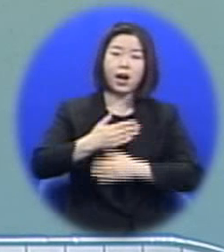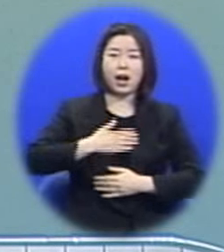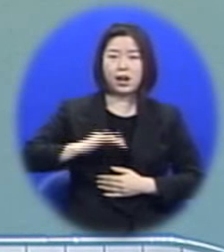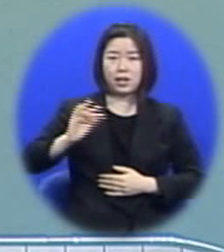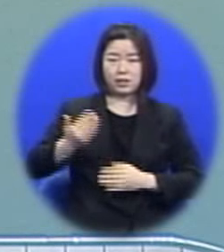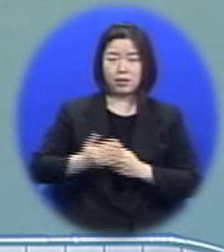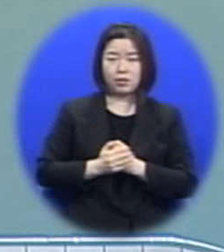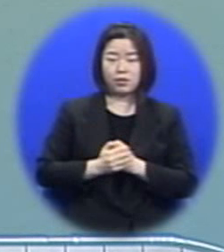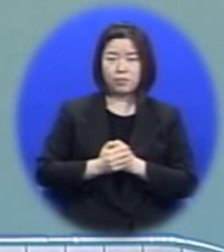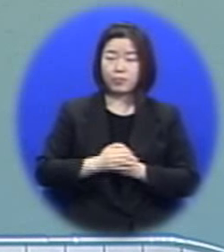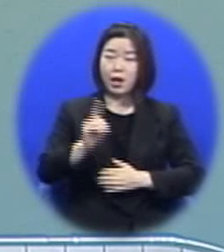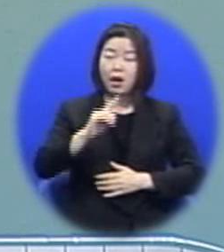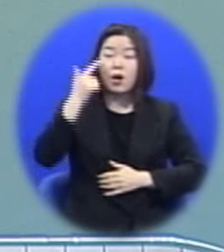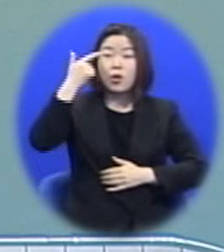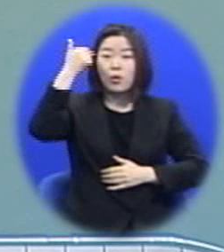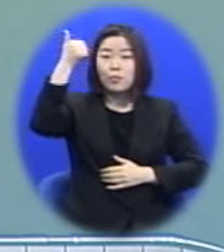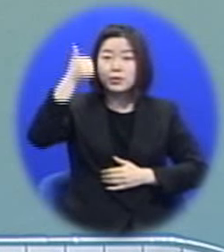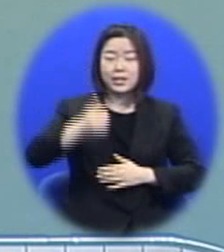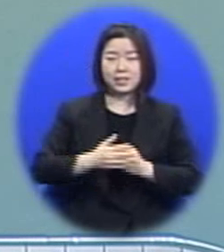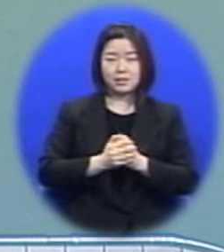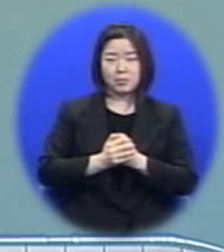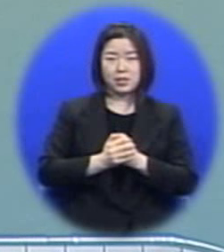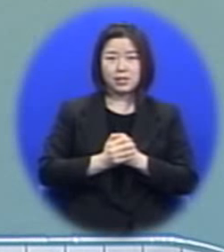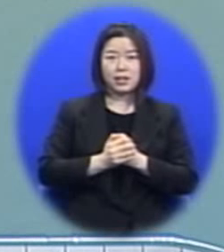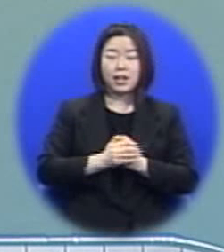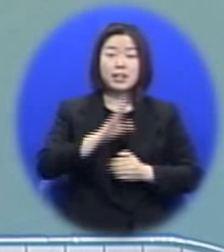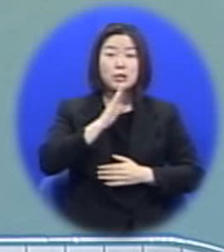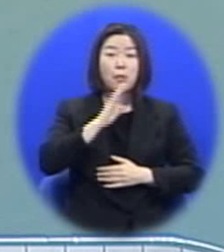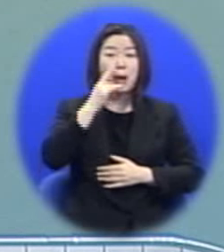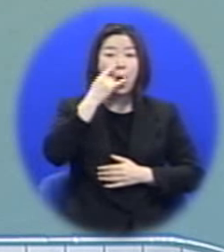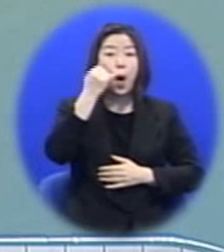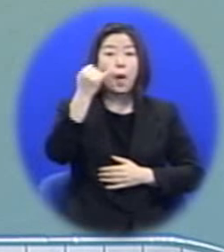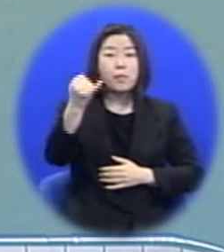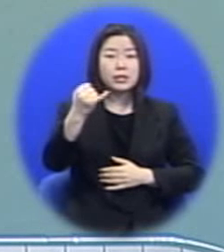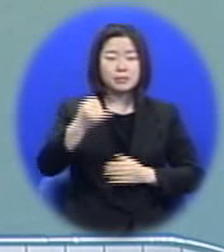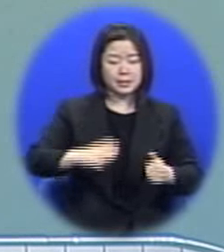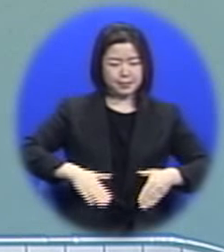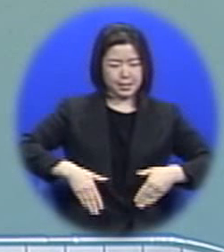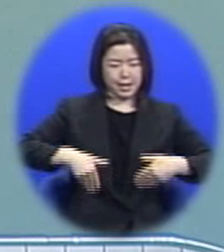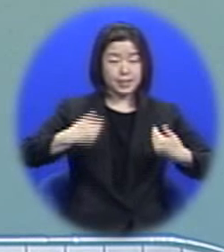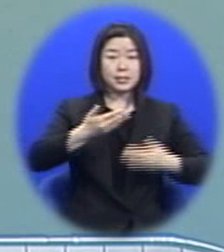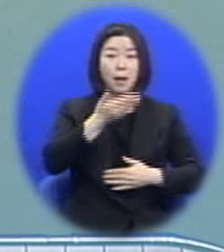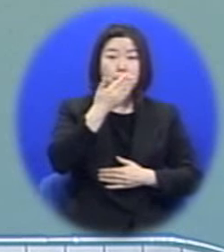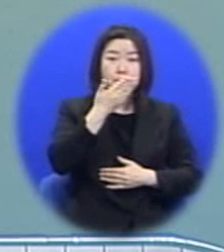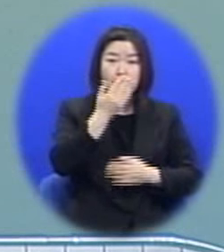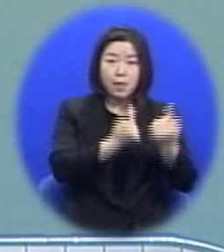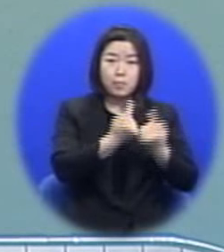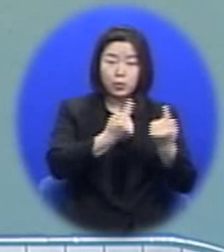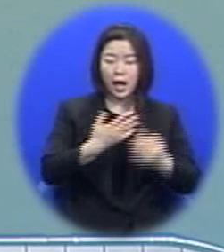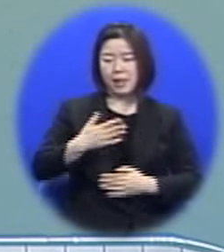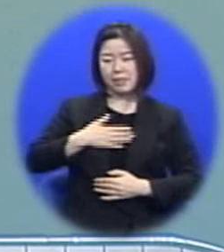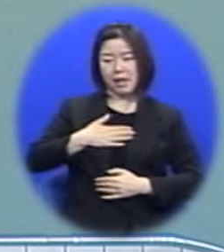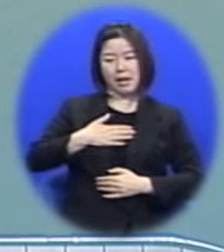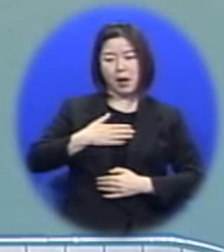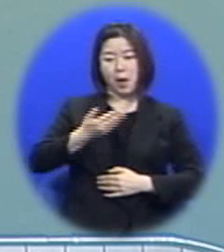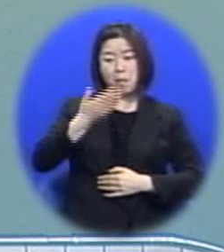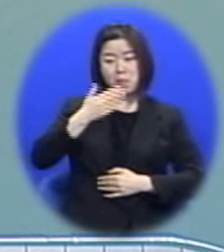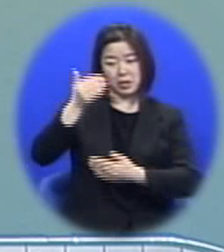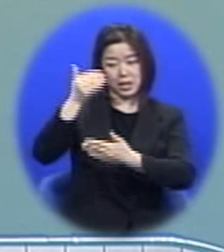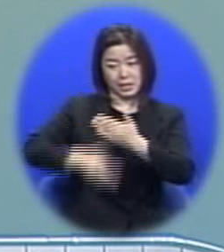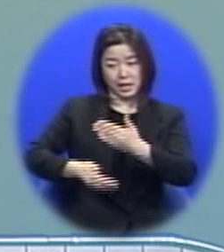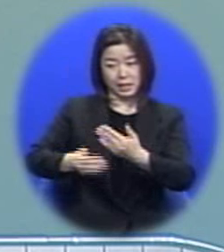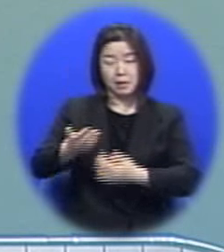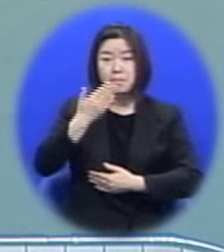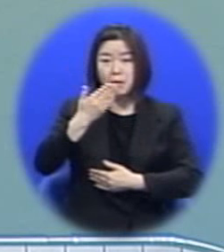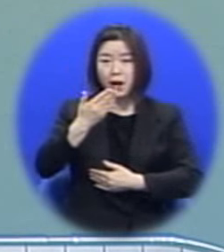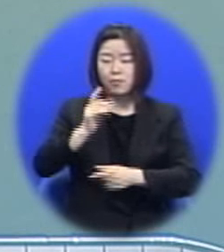어떤 목사님이 정말 어머님이 따뜻한 밥보다 자기가 먹다가 남긴 밥을 더